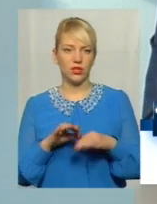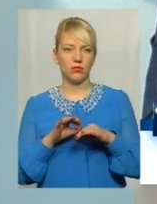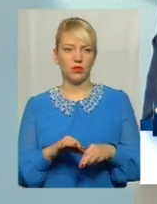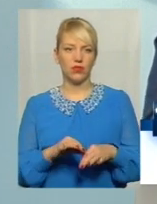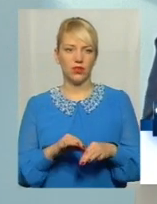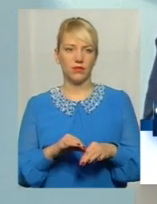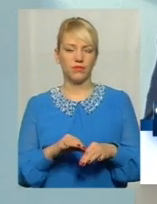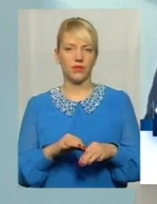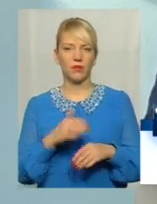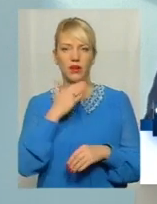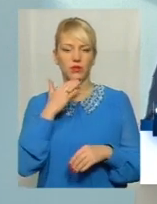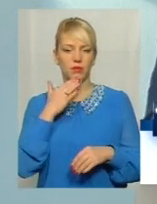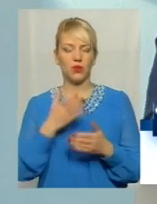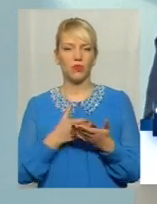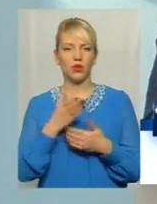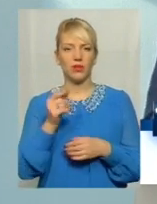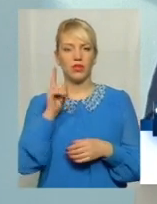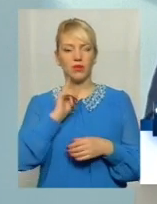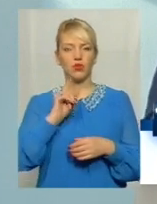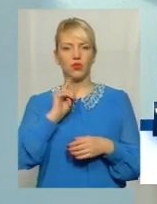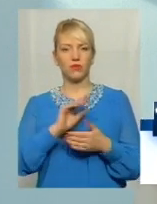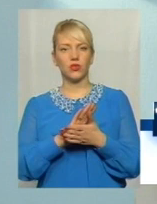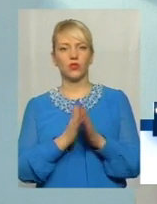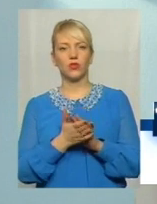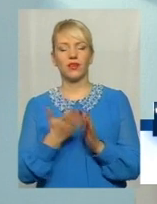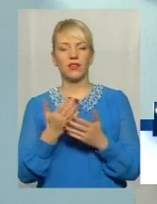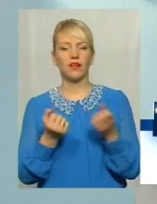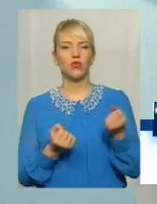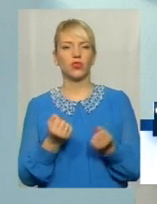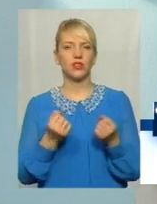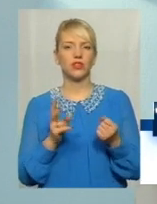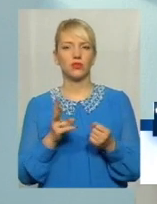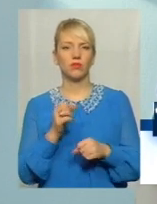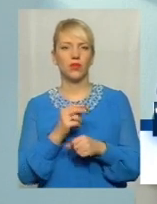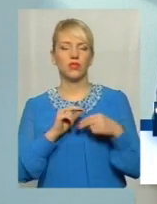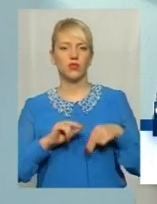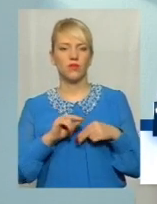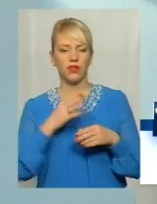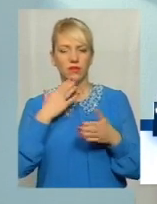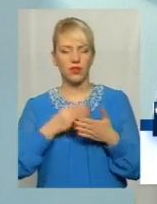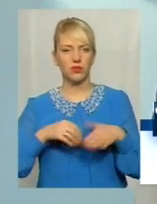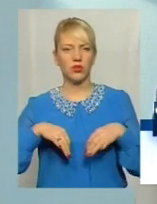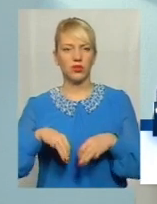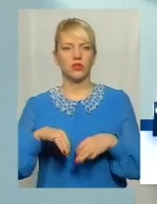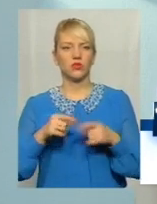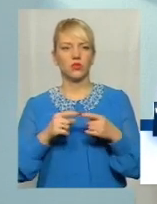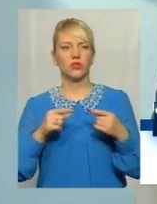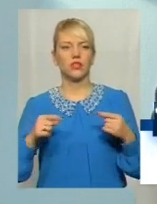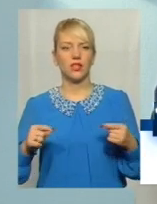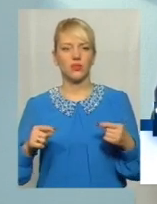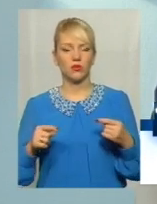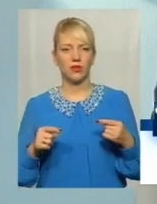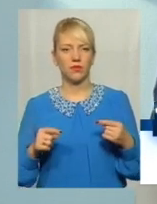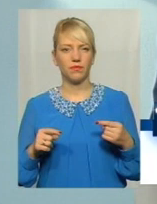багатьома укладені тимчасові договори. Є деякі водії, які працювали на своєму власному транспортному засобі. Проте,